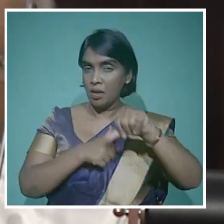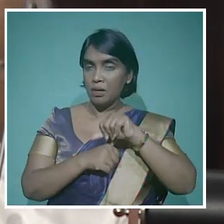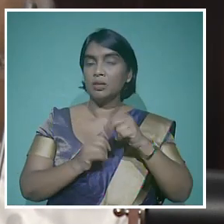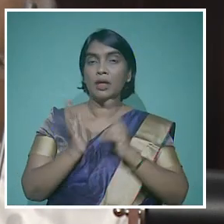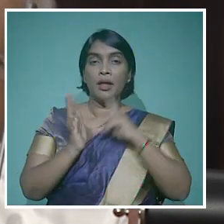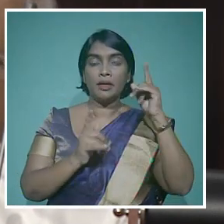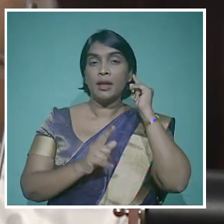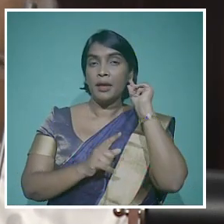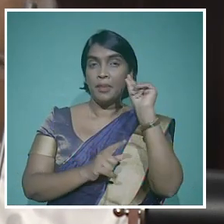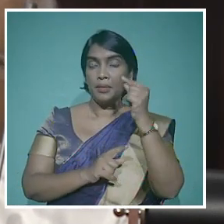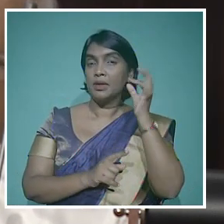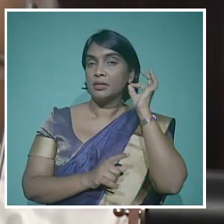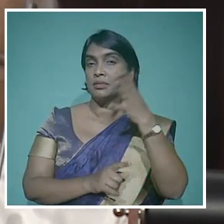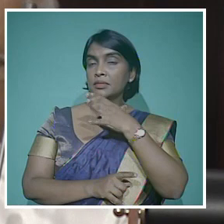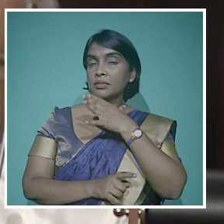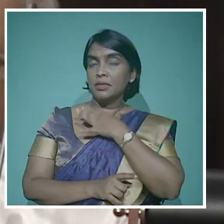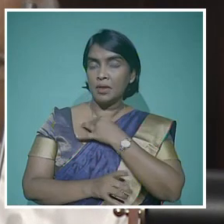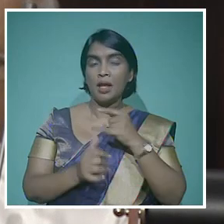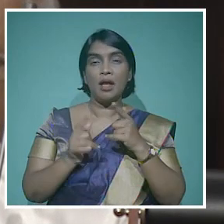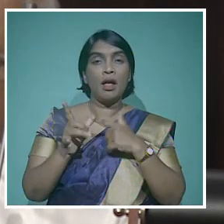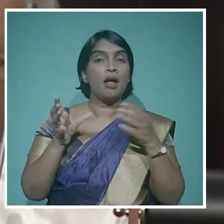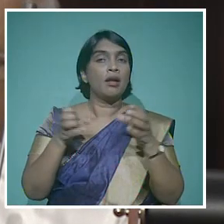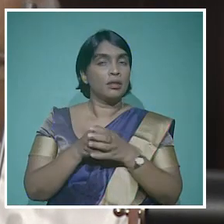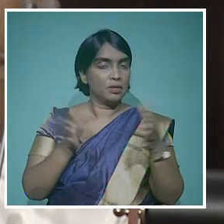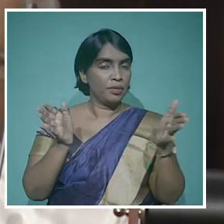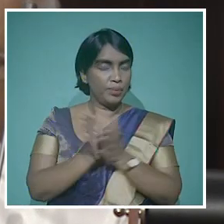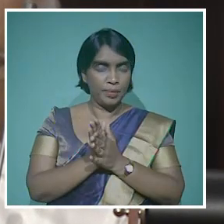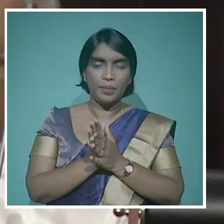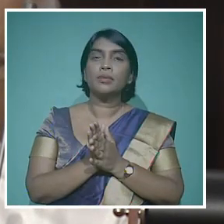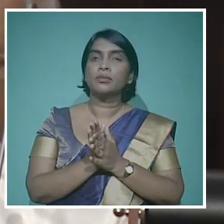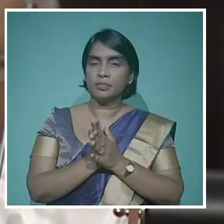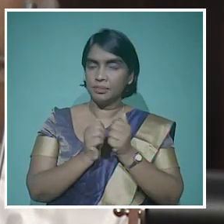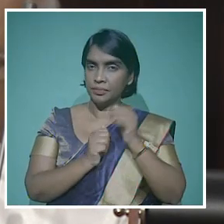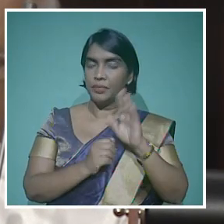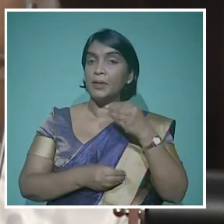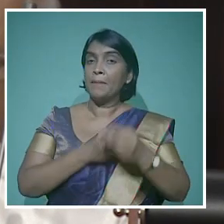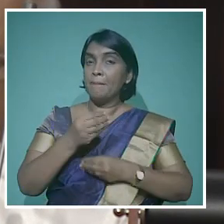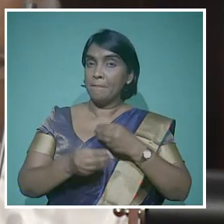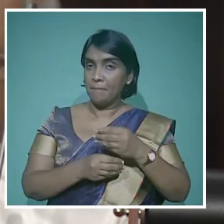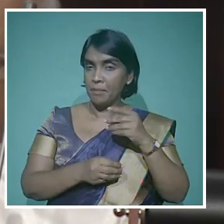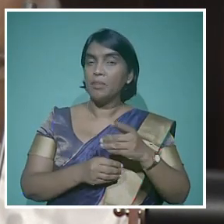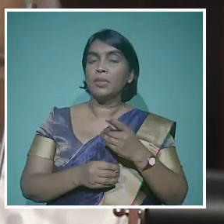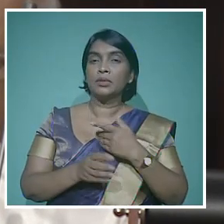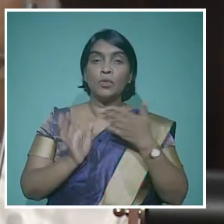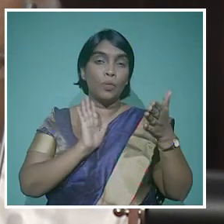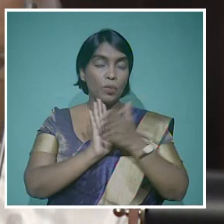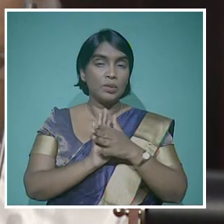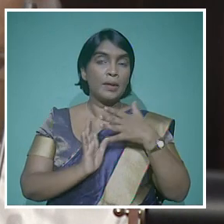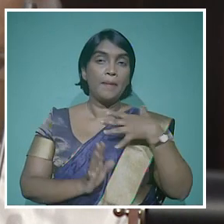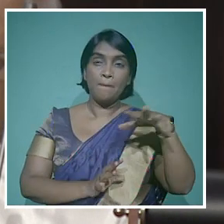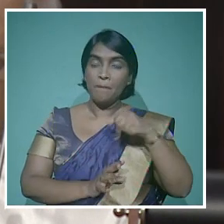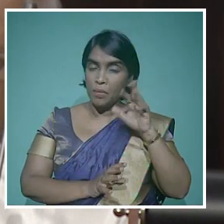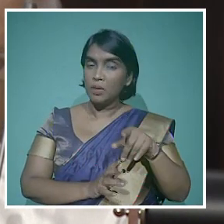ජාතික මැණික් හා ස්වර්ණාභරණ අධිකාරිය සමග ඒකාබද්ධ කරනු ඇත. කර්මාන්තයේ පාශකරුවන්ගේ ප්‍රයෝජනය